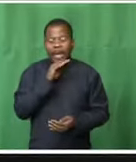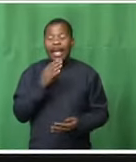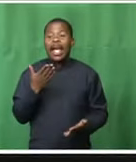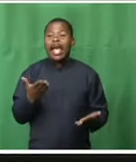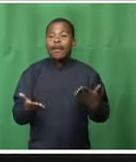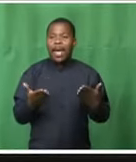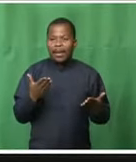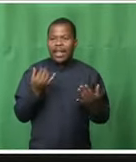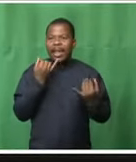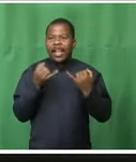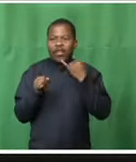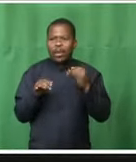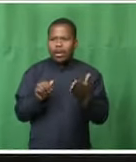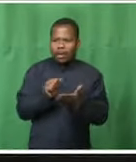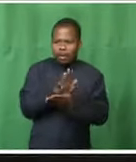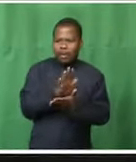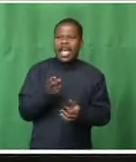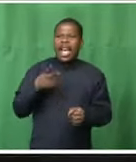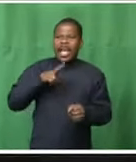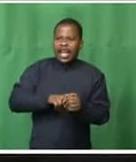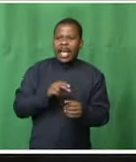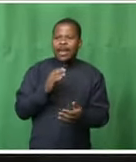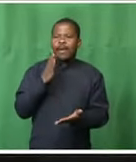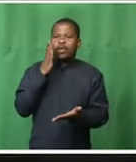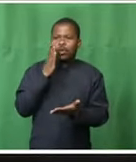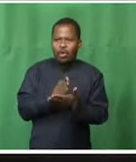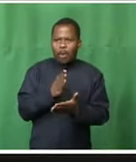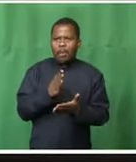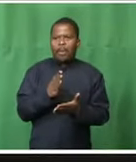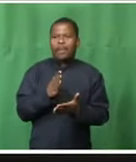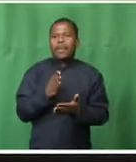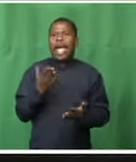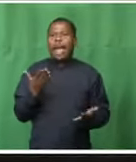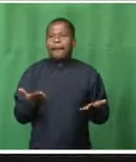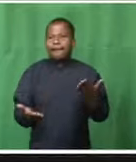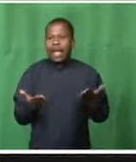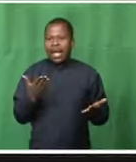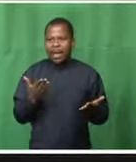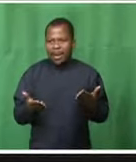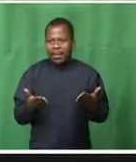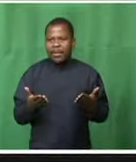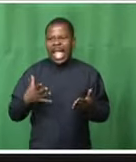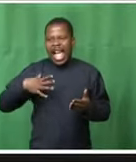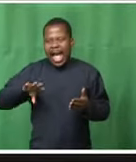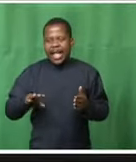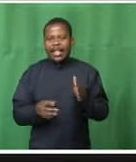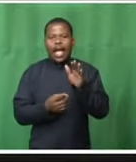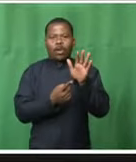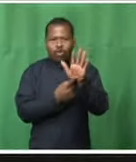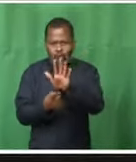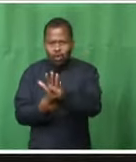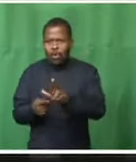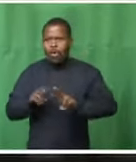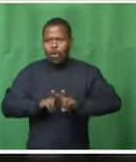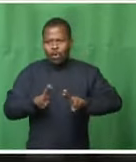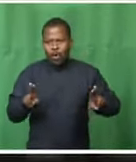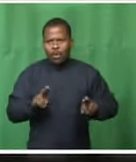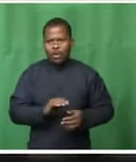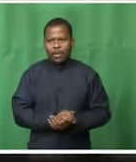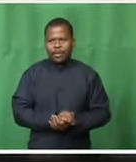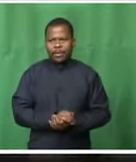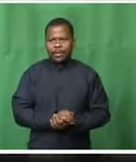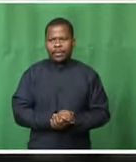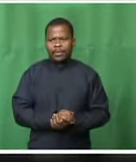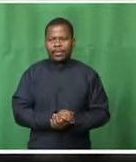ngiyamsendela ngifuna ukuthi na unyamalala lomlayedo kungotoba bethe lo mhlawumbe langafuna ukuthi amkhombe embili uyabona phela njengaleyo ke